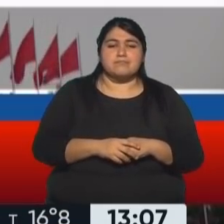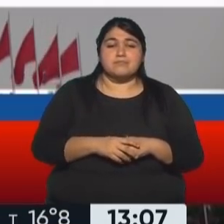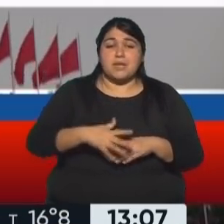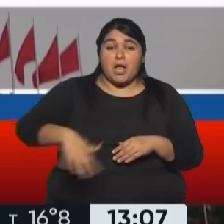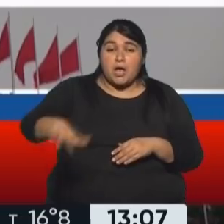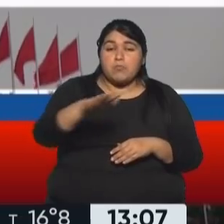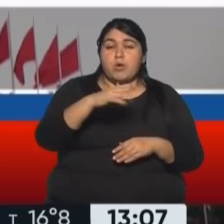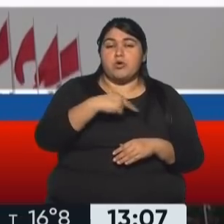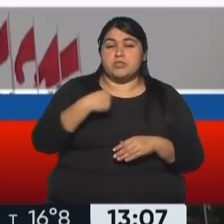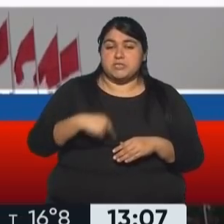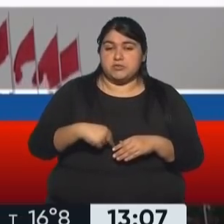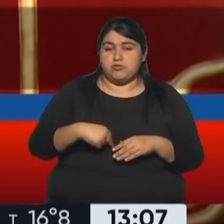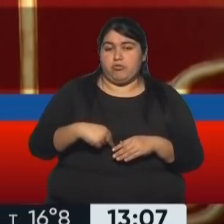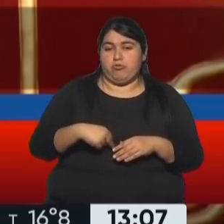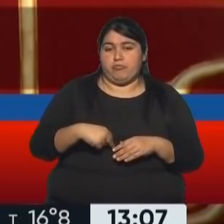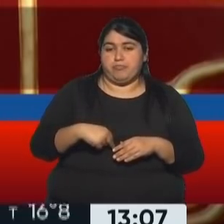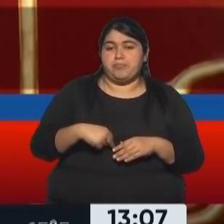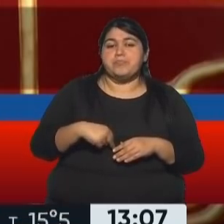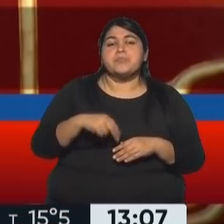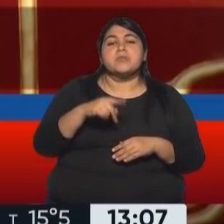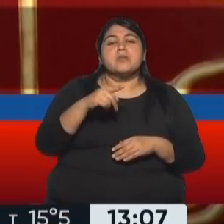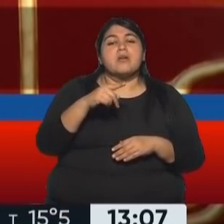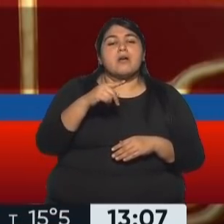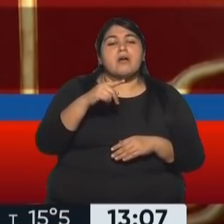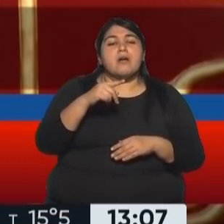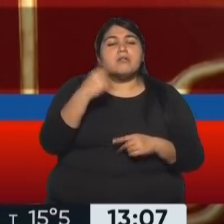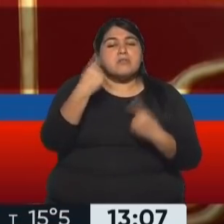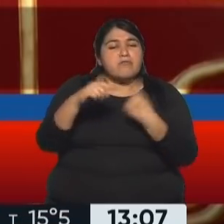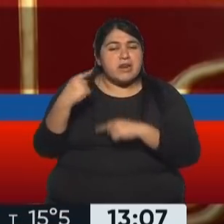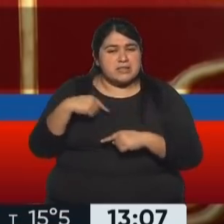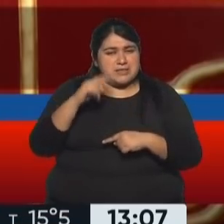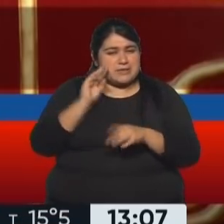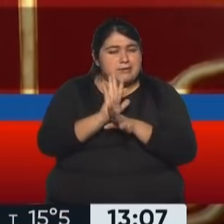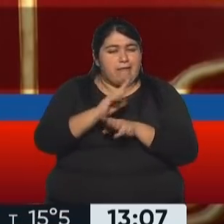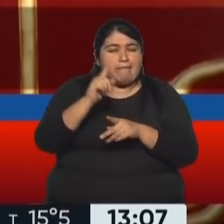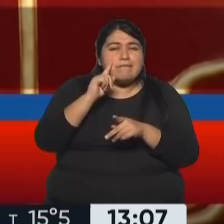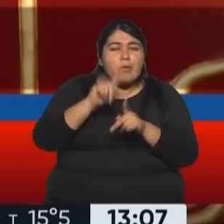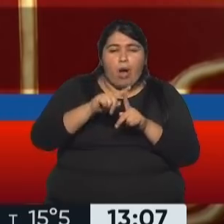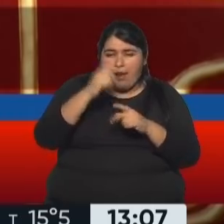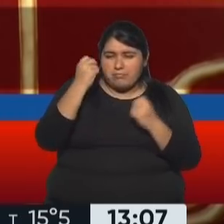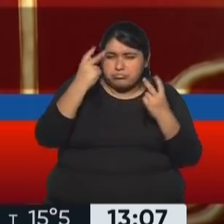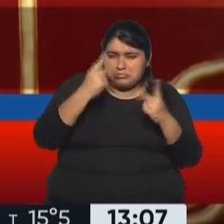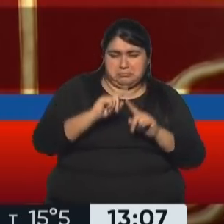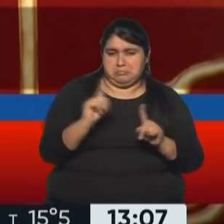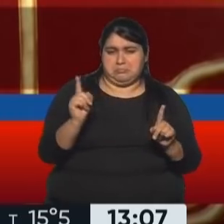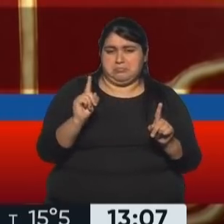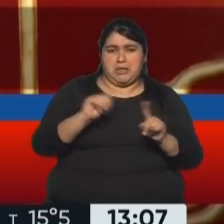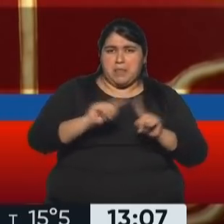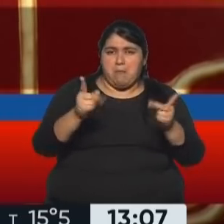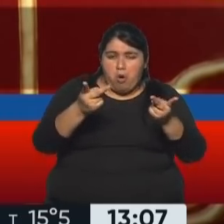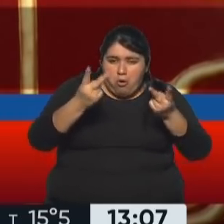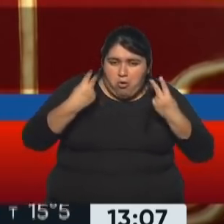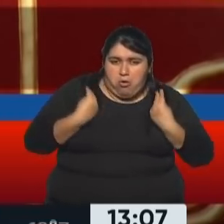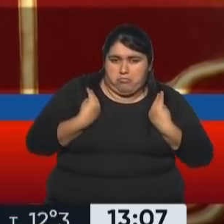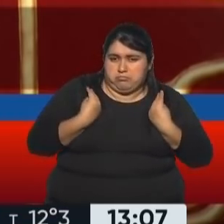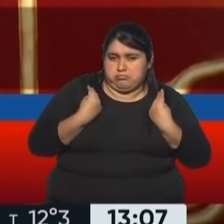中国人民也绝不允许任何外来势力欺负、压迫、